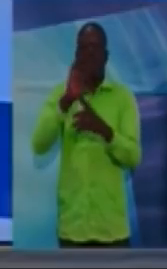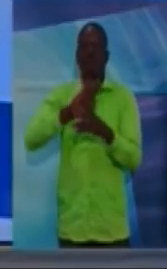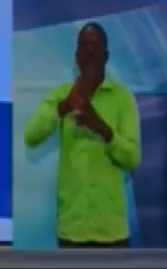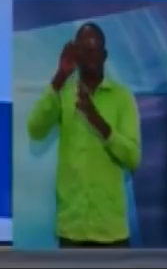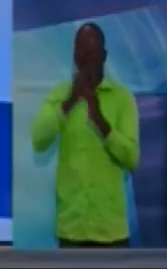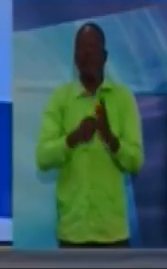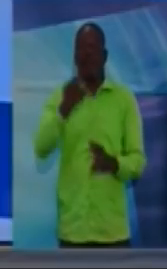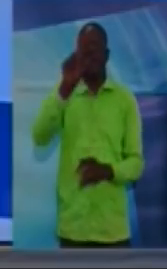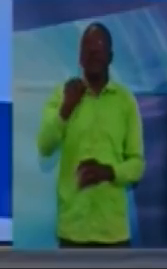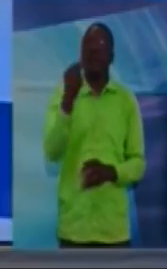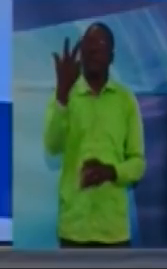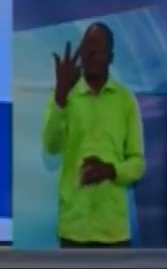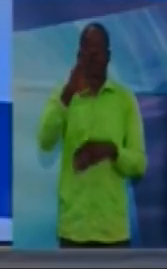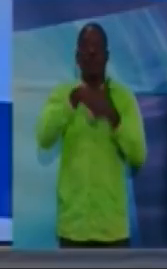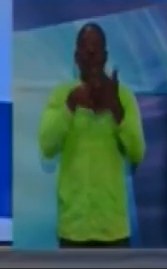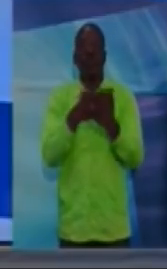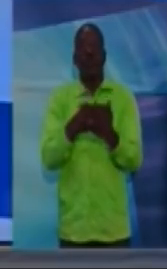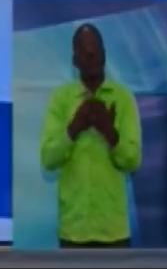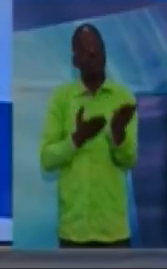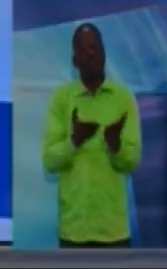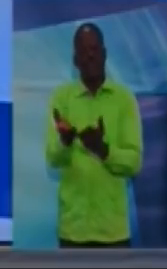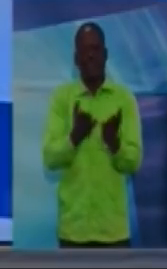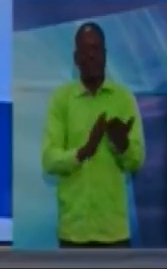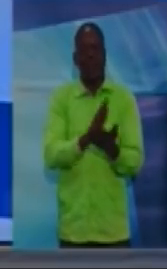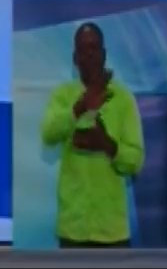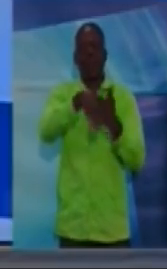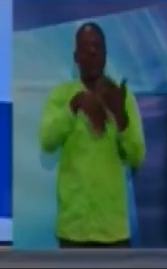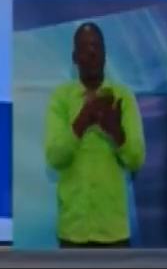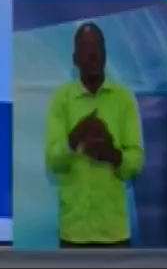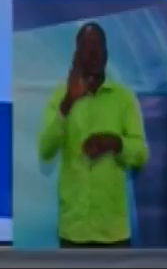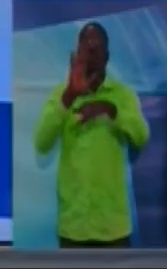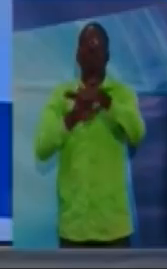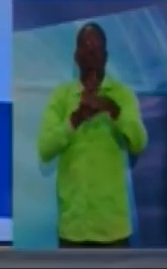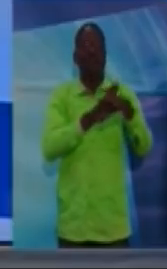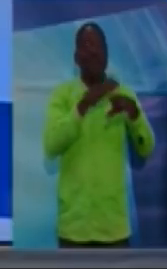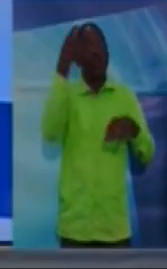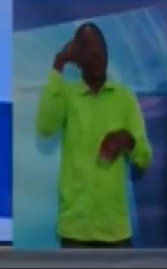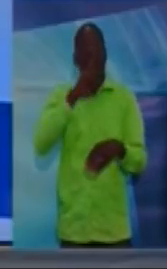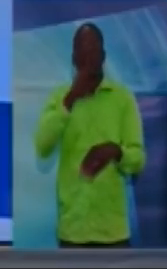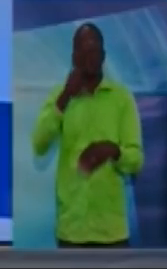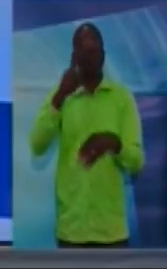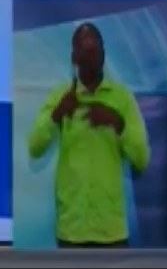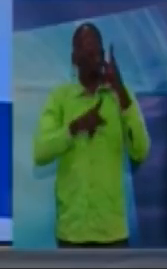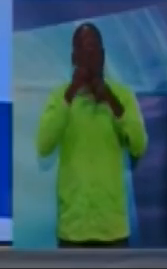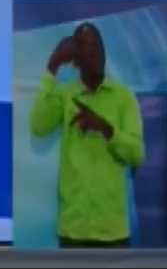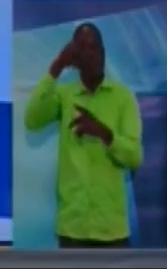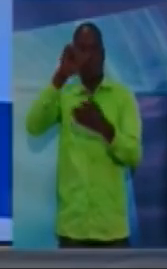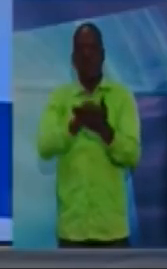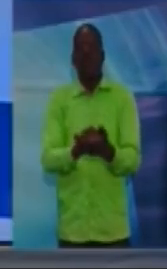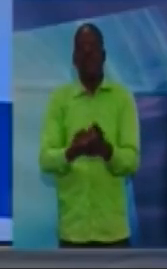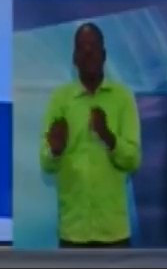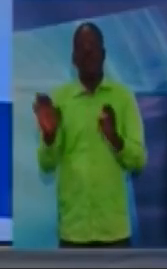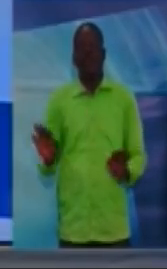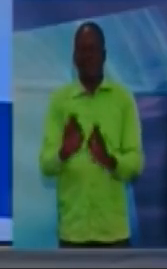sont 23 au total, aptes à servir partout où le besoin les appelle pour le bien-être des populations. La cérémonie de